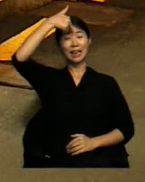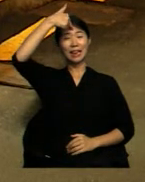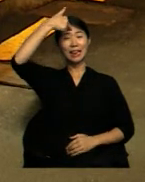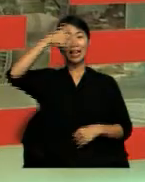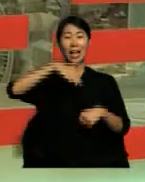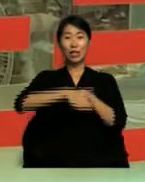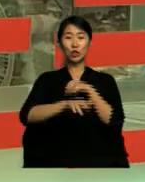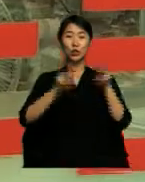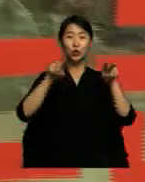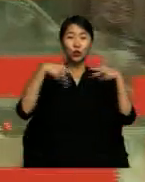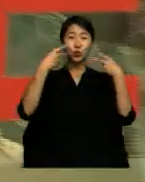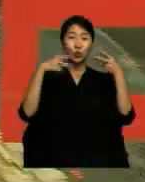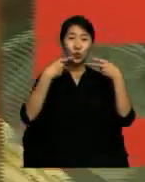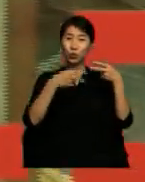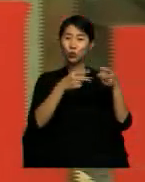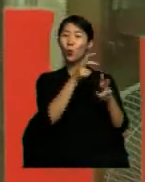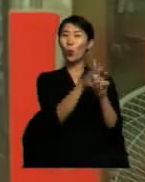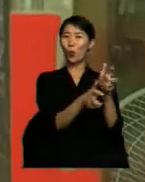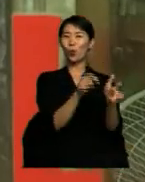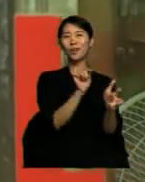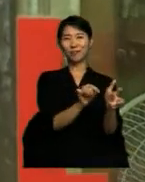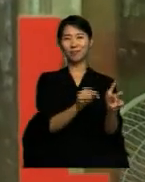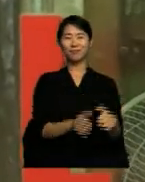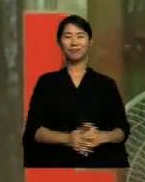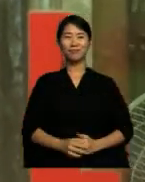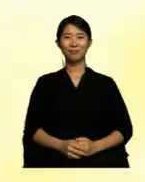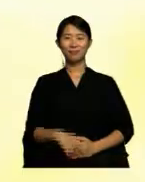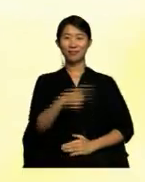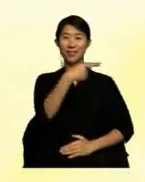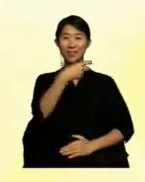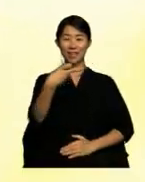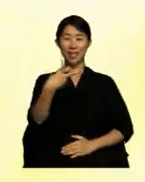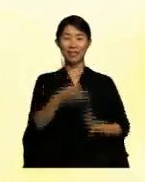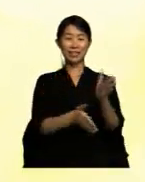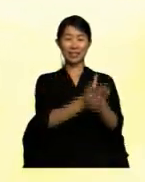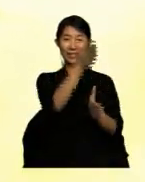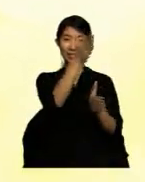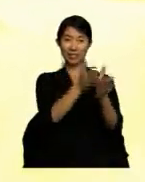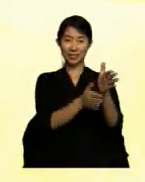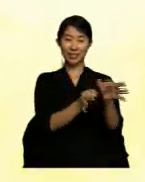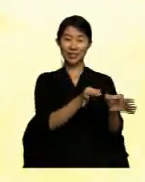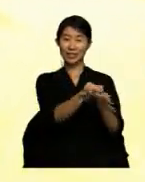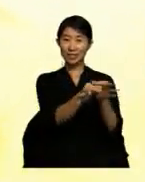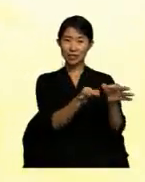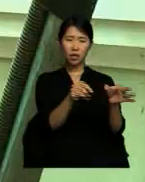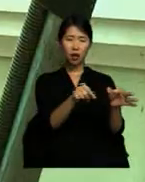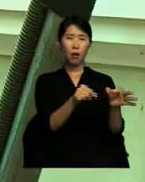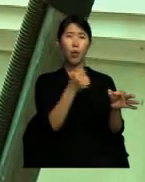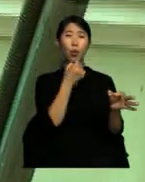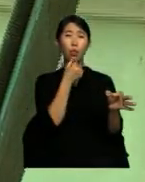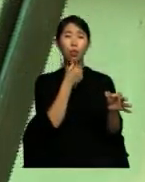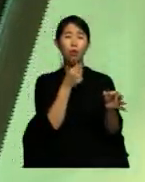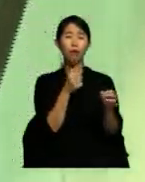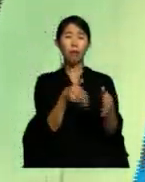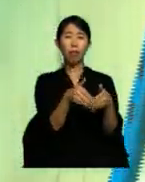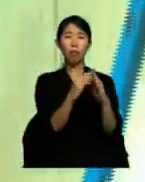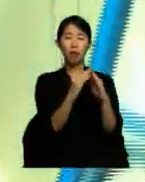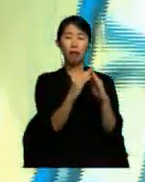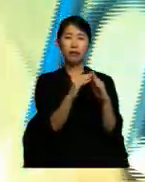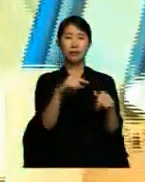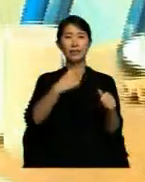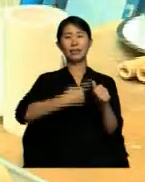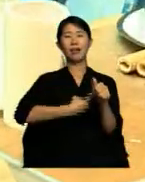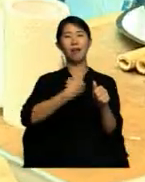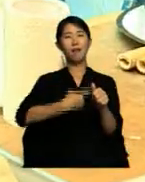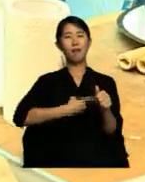국수 공장도 시선을 끕니다. 일산시장 안쪽에 자리 잡은 자그마한 가게로 자연 건조를 고집하고